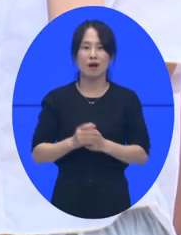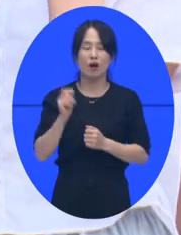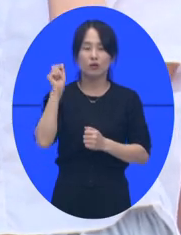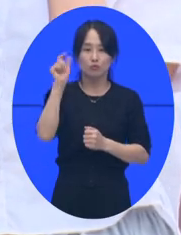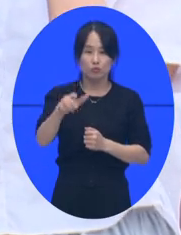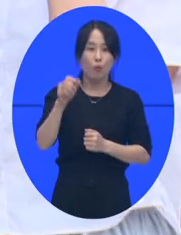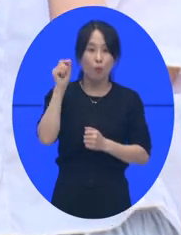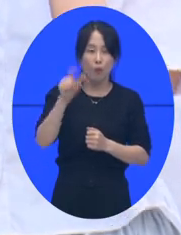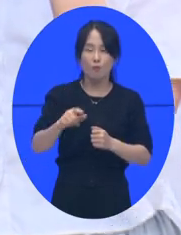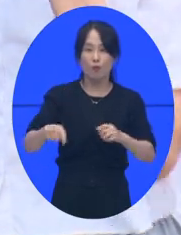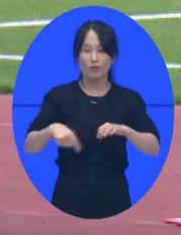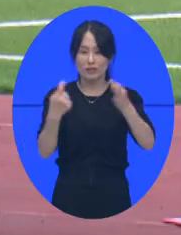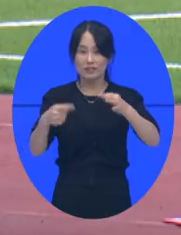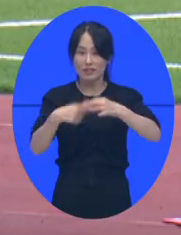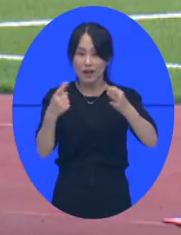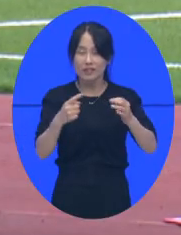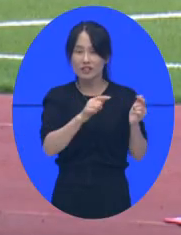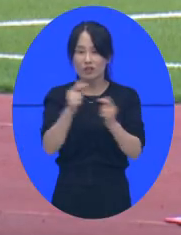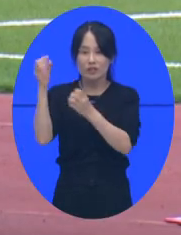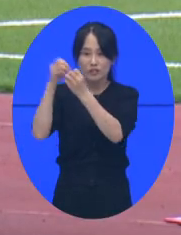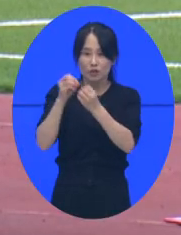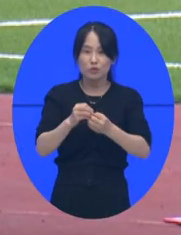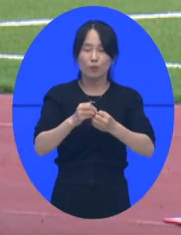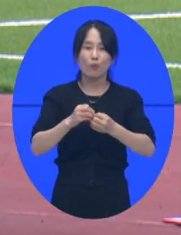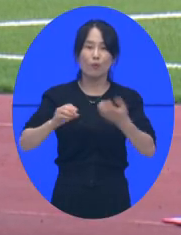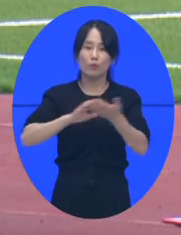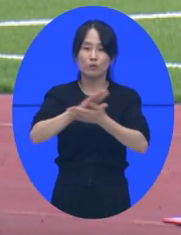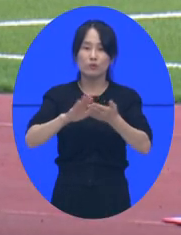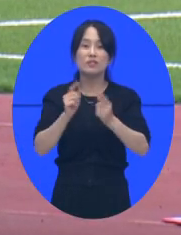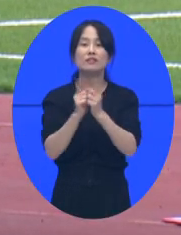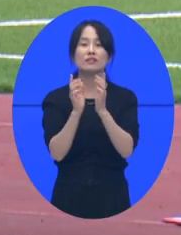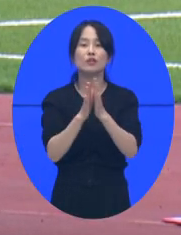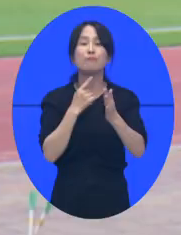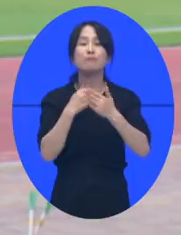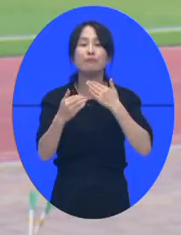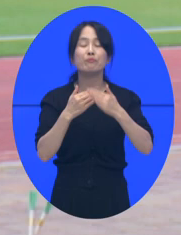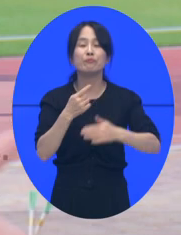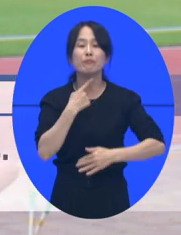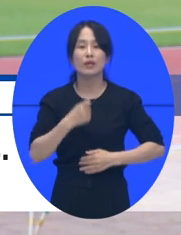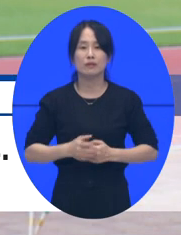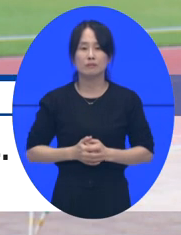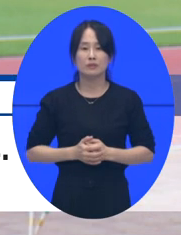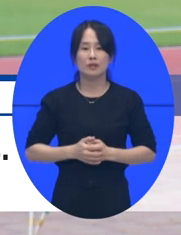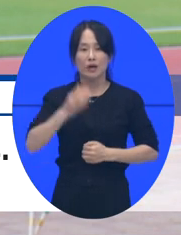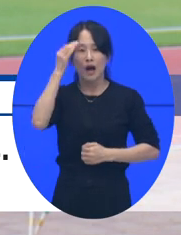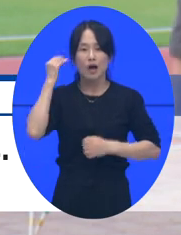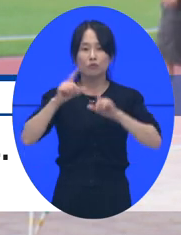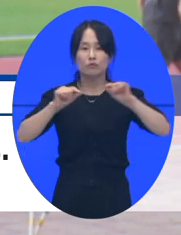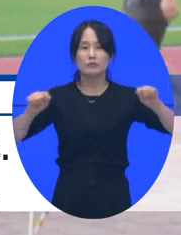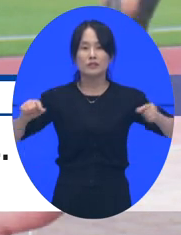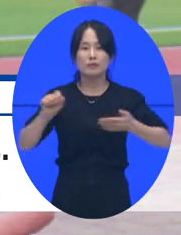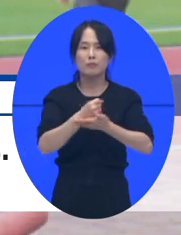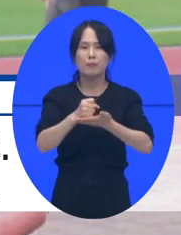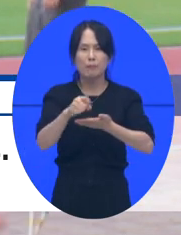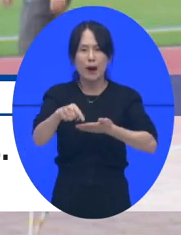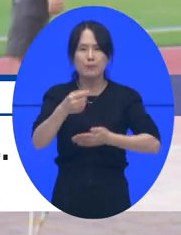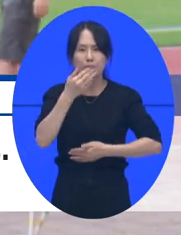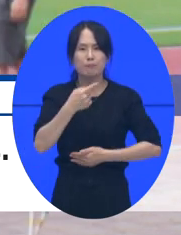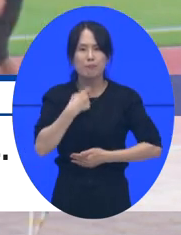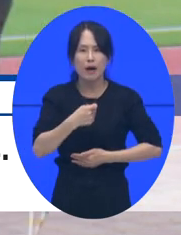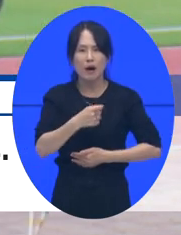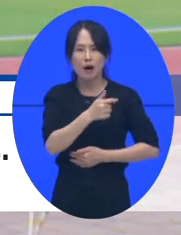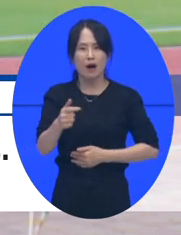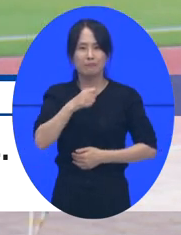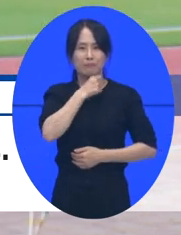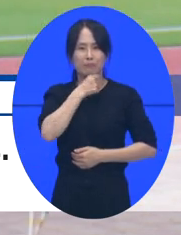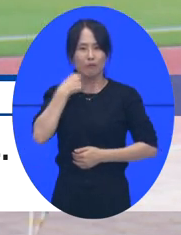제기차기 등 전통 민속 놀이를 직접 체험해보는 시간도 가졌습니다. And then following from that, we had one of your traditional Korean